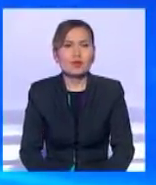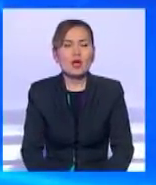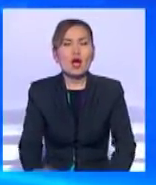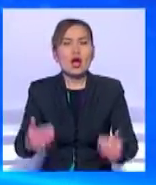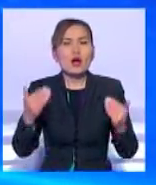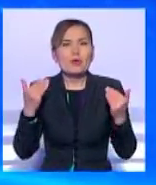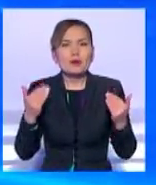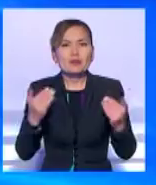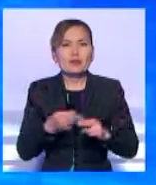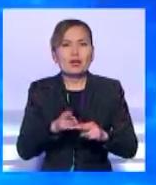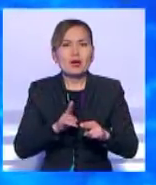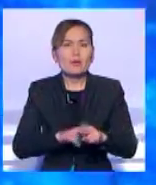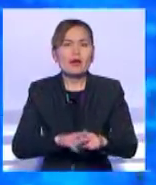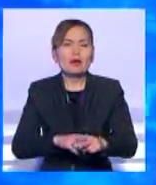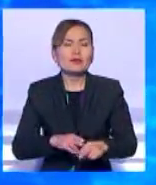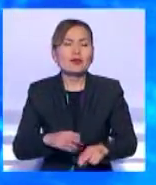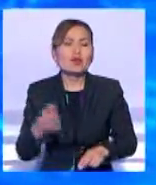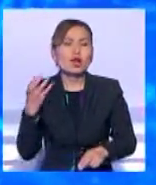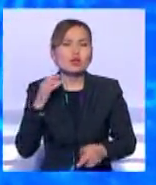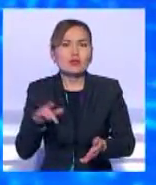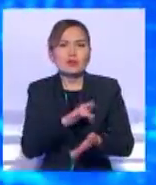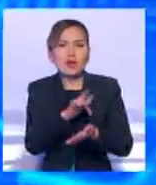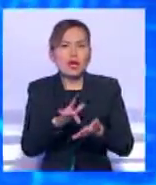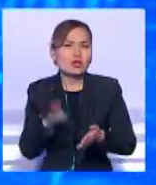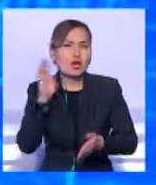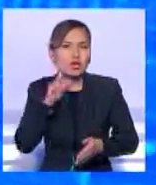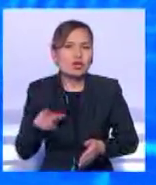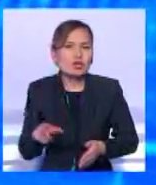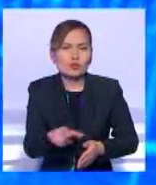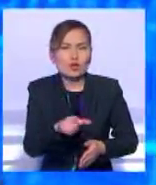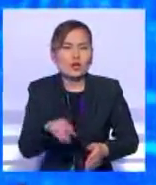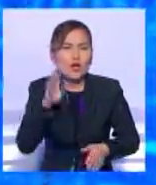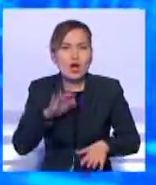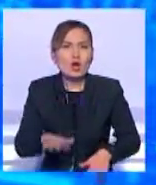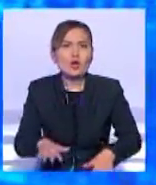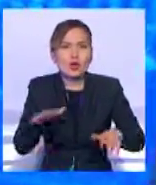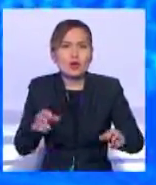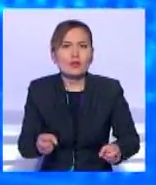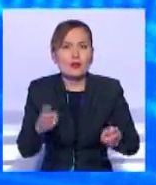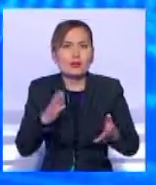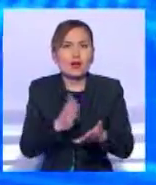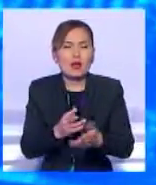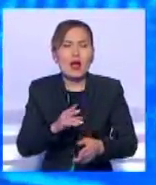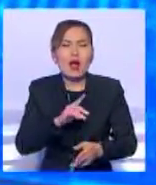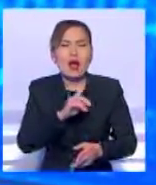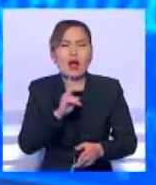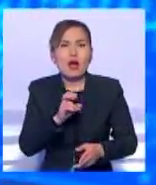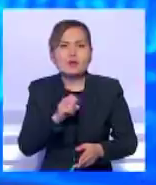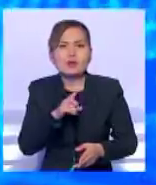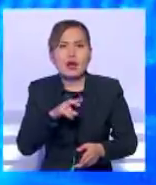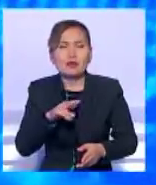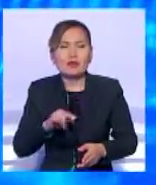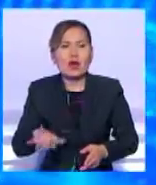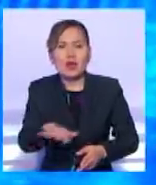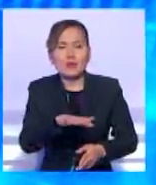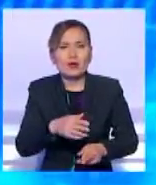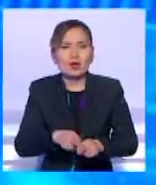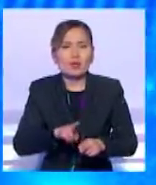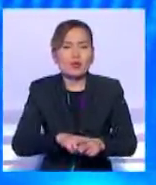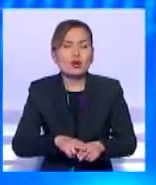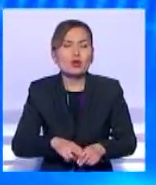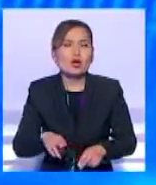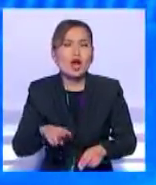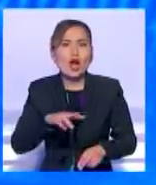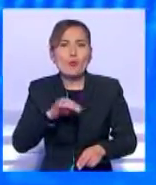Бүгін таң ата Сырдария өзені қорғаныс бөгетін үш жерден су жарып кетті. Қызылорда облысы Қазалы ауданының Абай елді мекені тұсында мұз